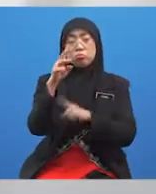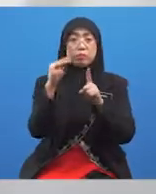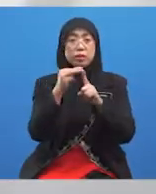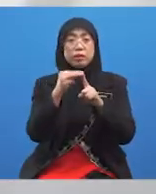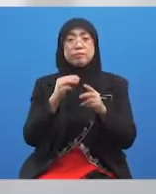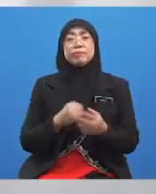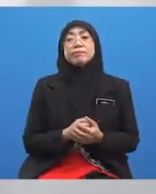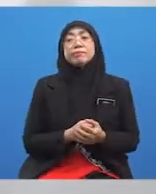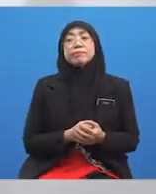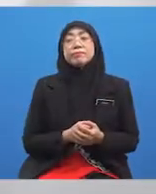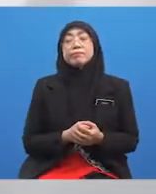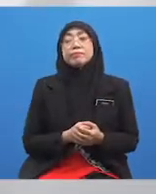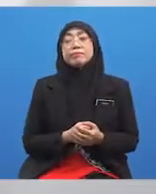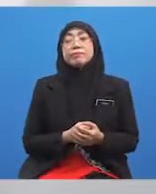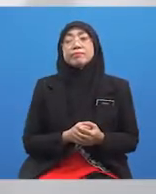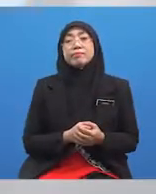cadangan jawapan.